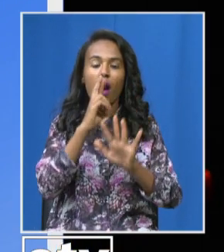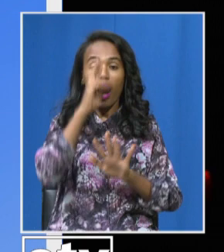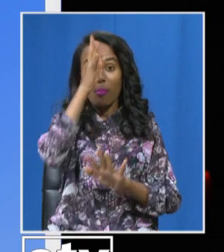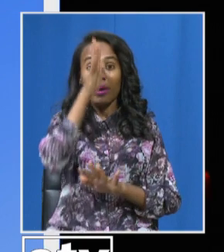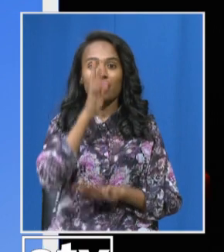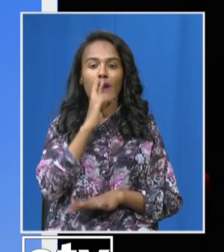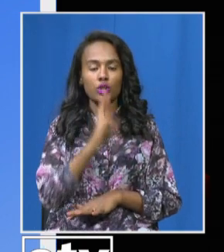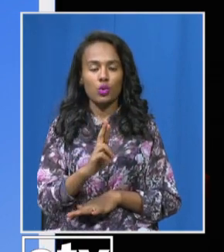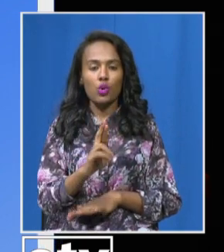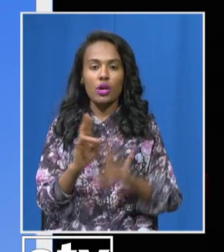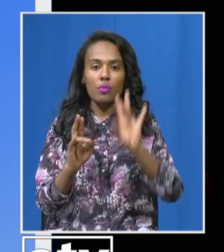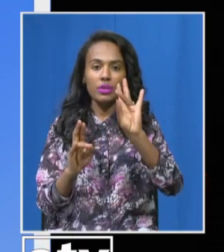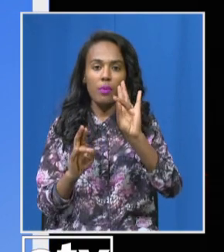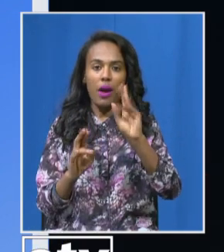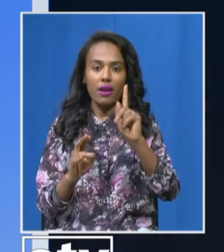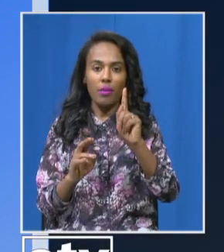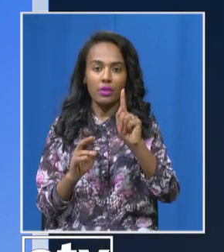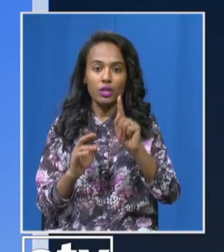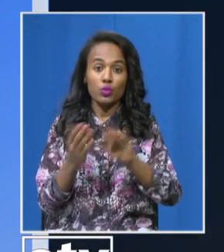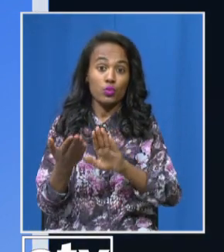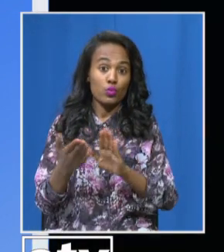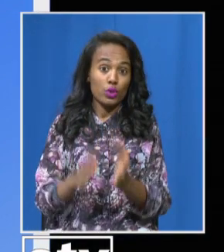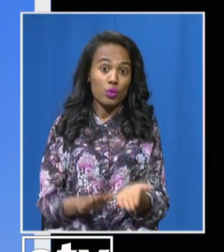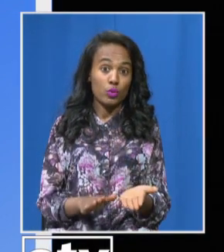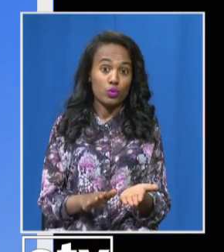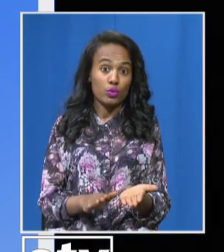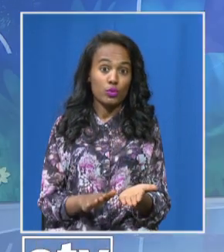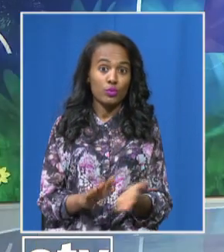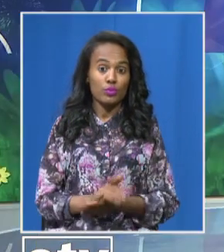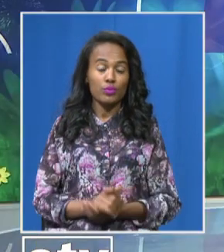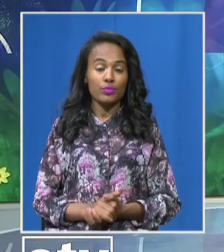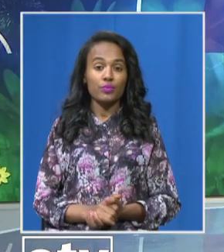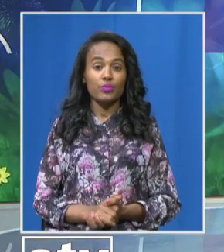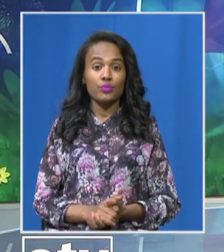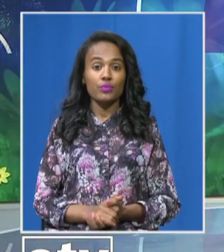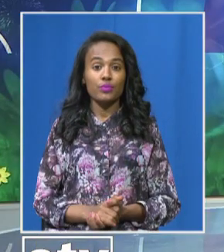በ71 ዓመታቸው ነበር ከዚህ ዓለም በሞት የተለዩት።